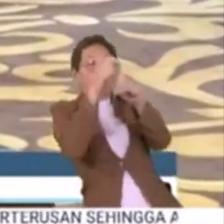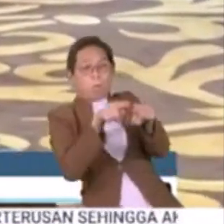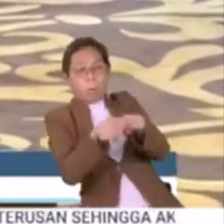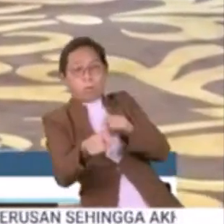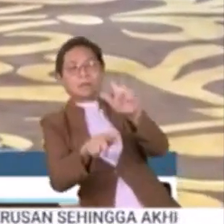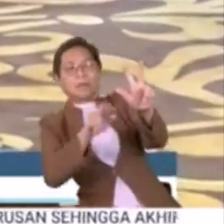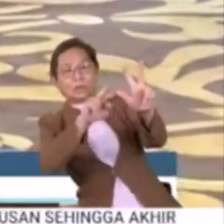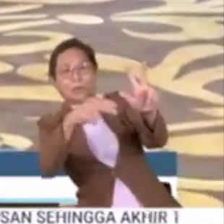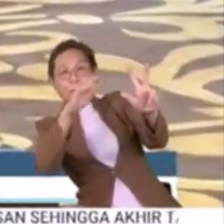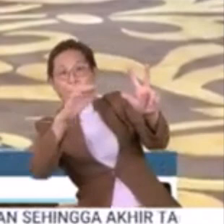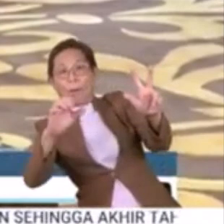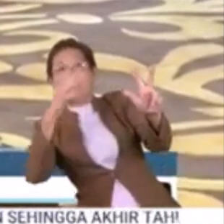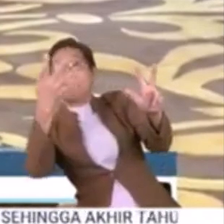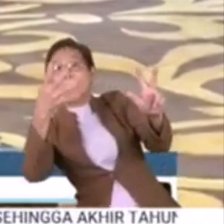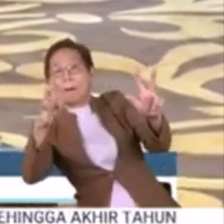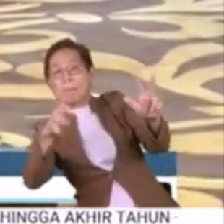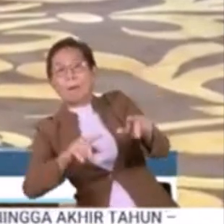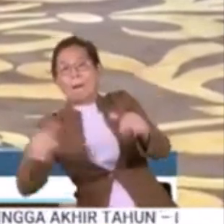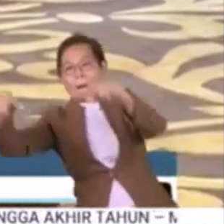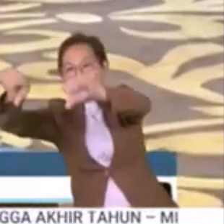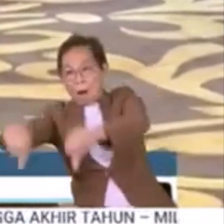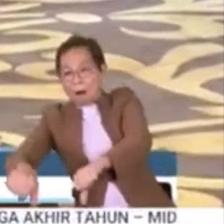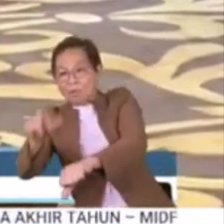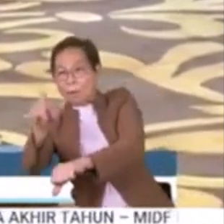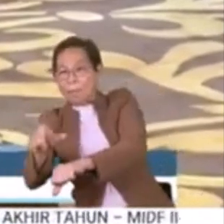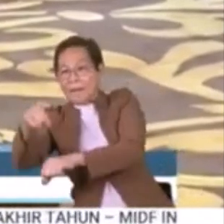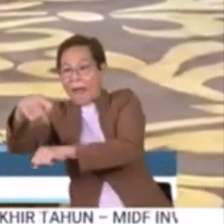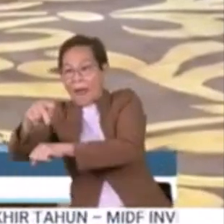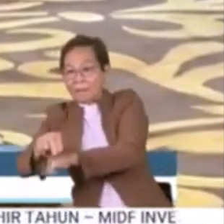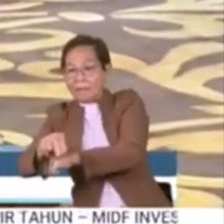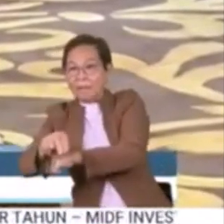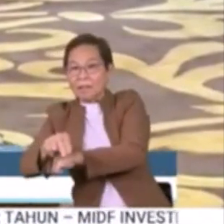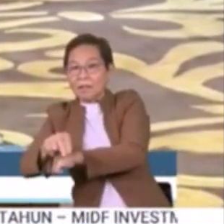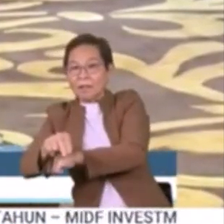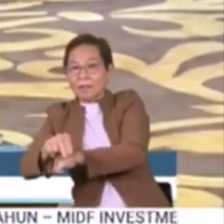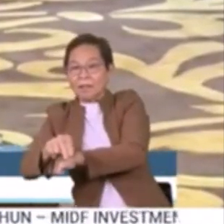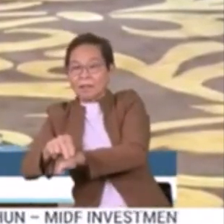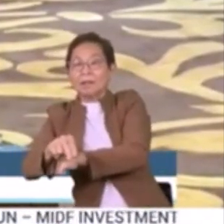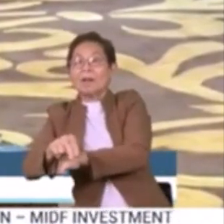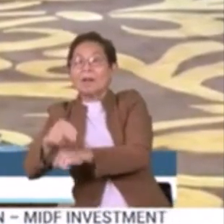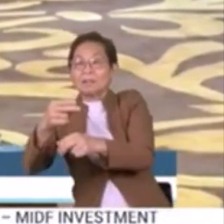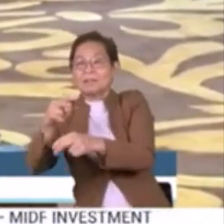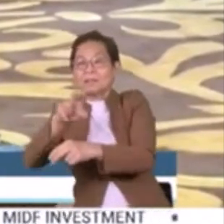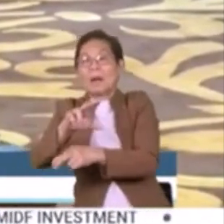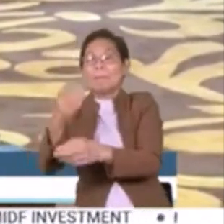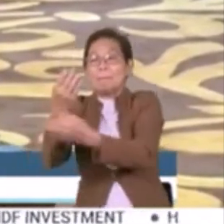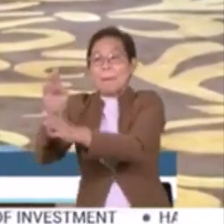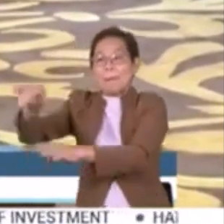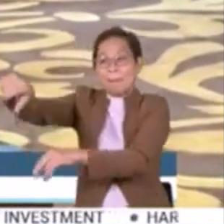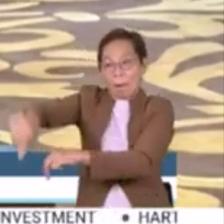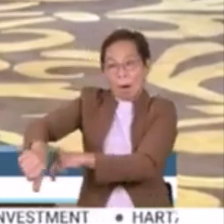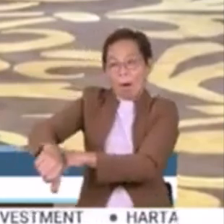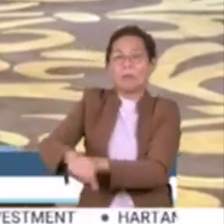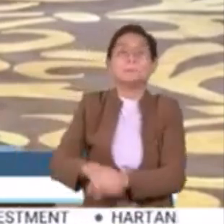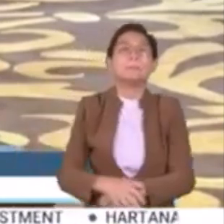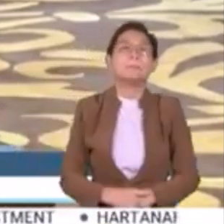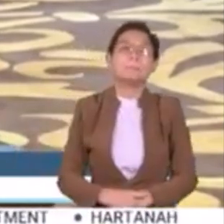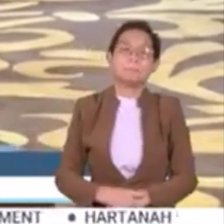majoroti 3.514 menewaskan calon perikatan nasional dokter Yahya dan calon bebas